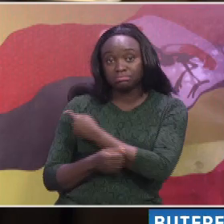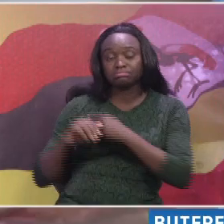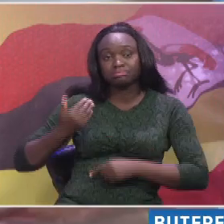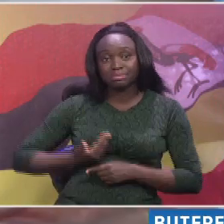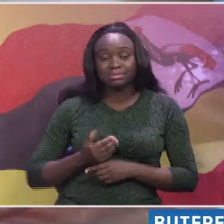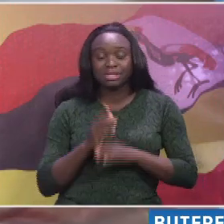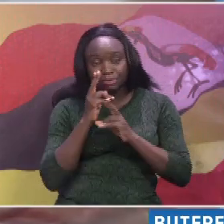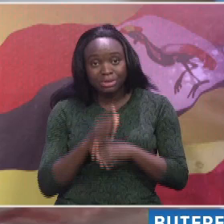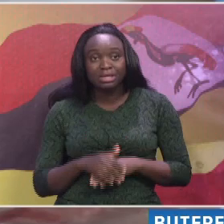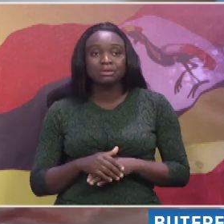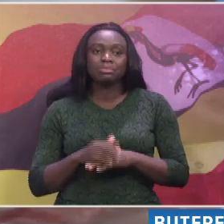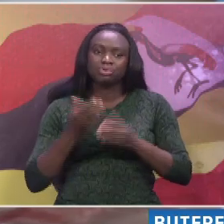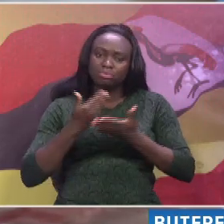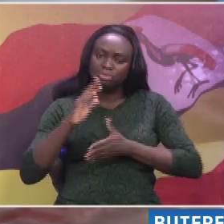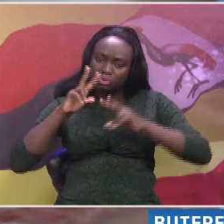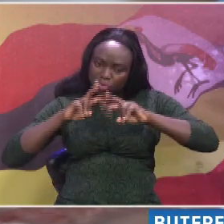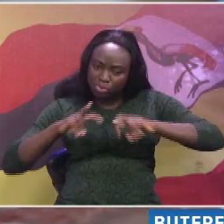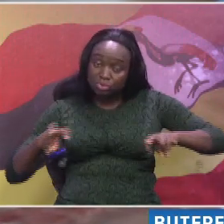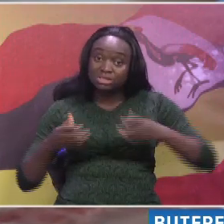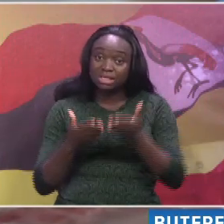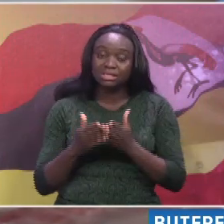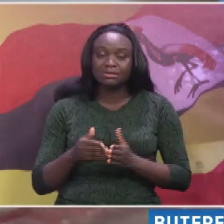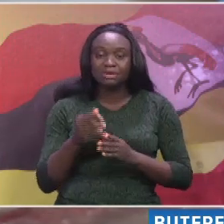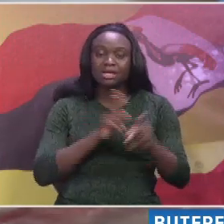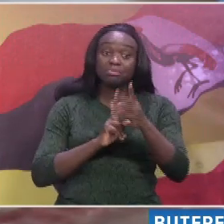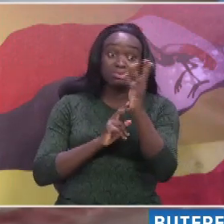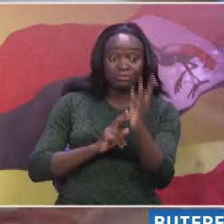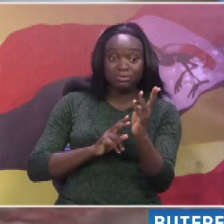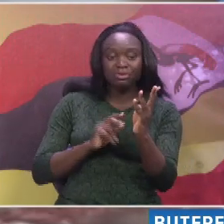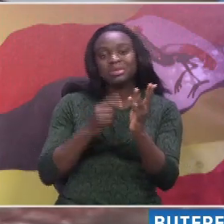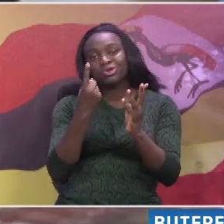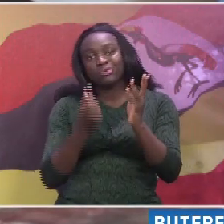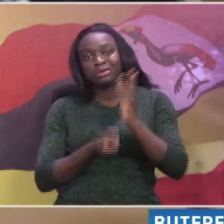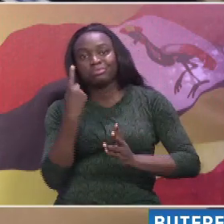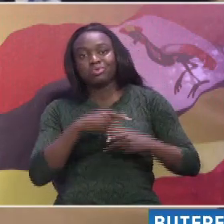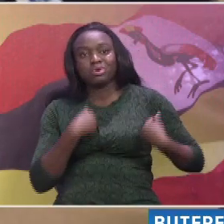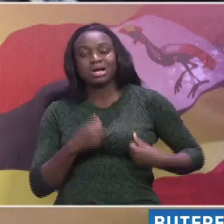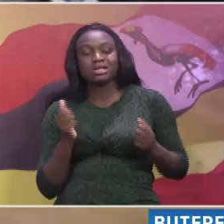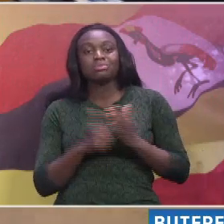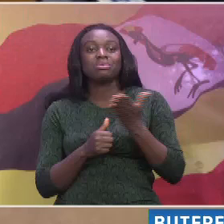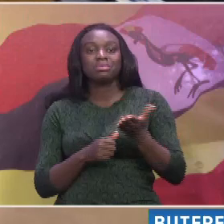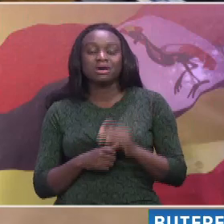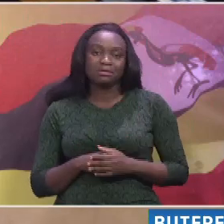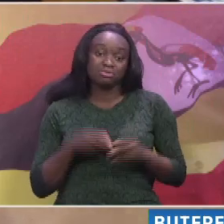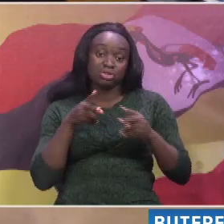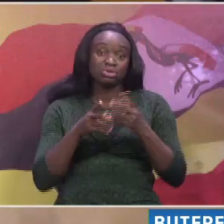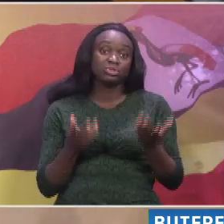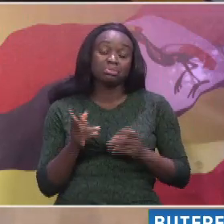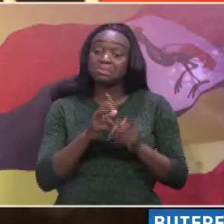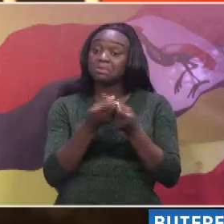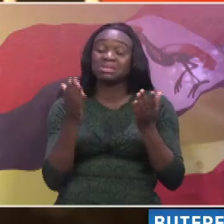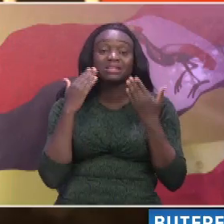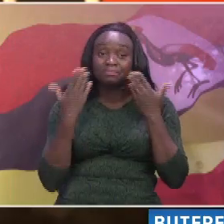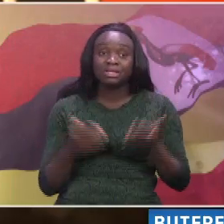Kisitu, agamba nti bakoze okunoonyereza nga ku buli bantu bana omu abamulwadde wa mutima, kyokka nga bangi baba tebamanyi nti balina obulwadde